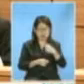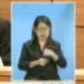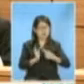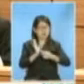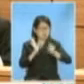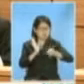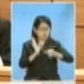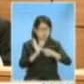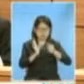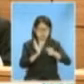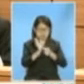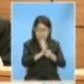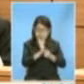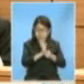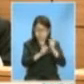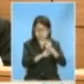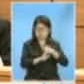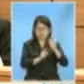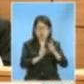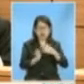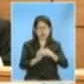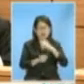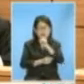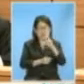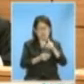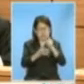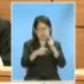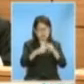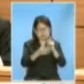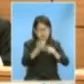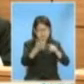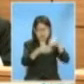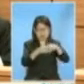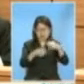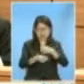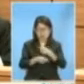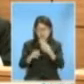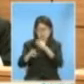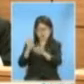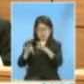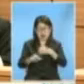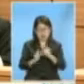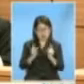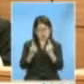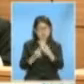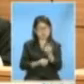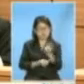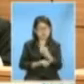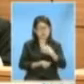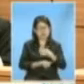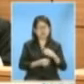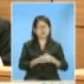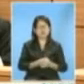างเดิมไว้นะครับว่าให้มีสวเลือกตั้งกับสวสรรหาอย่างไรแต่ผมคิดว่าท่